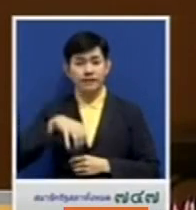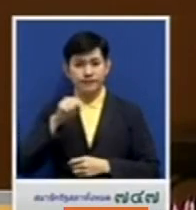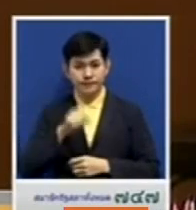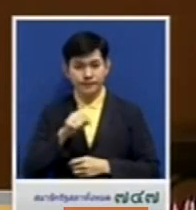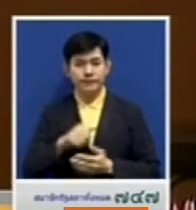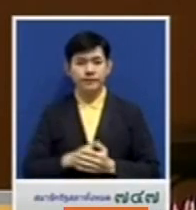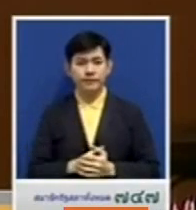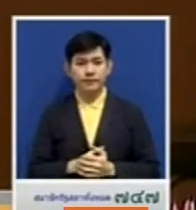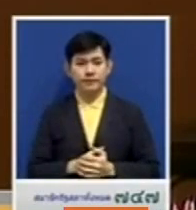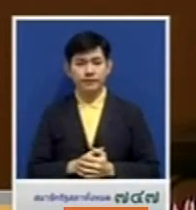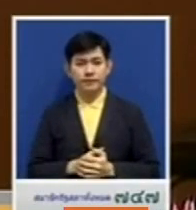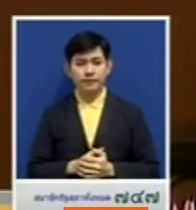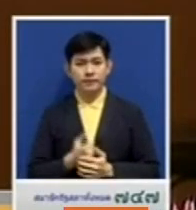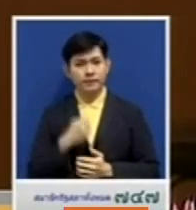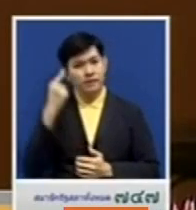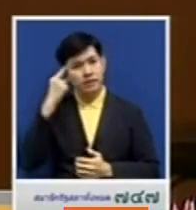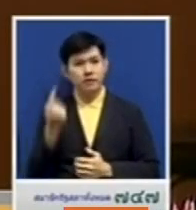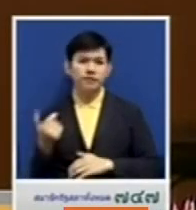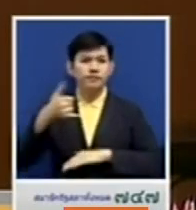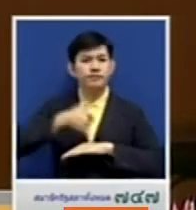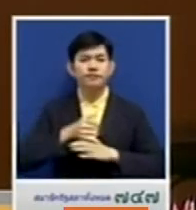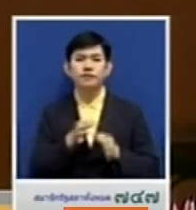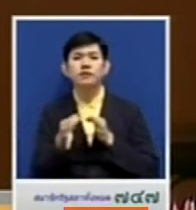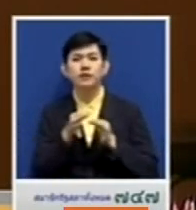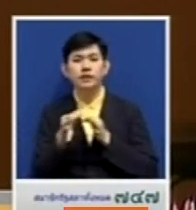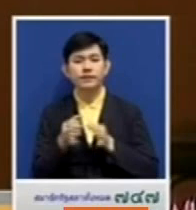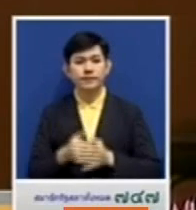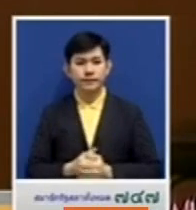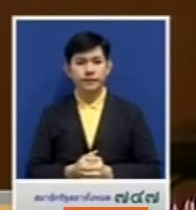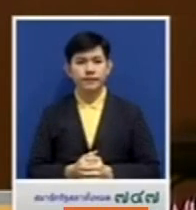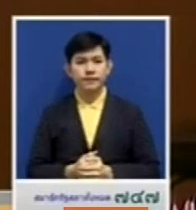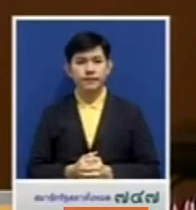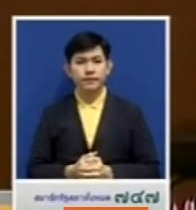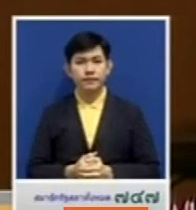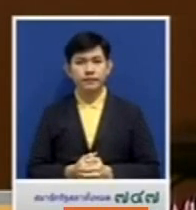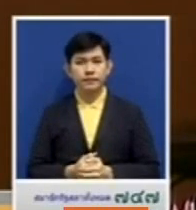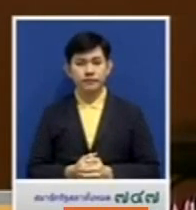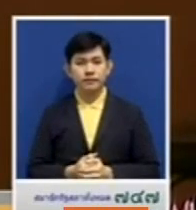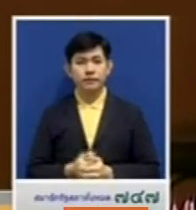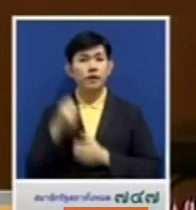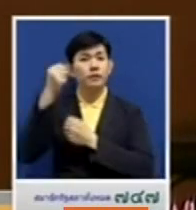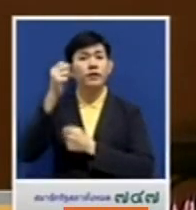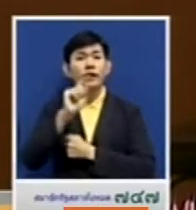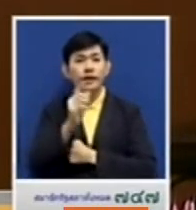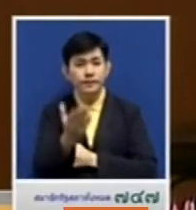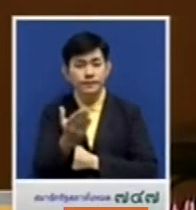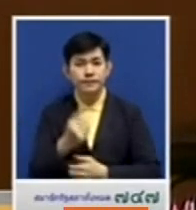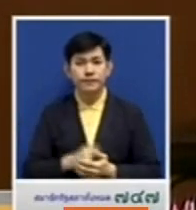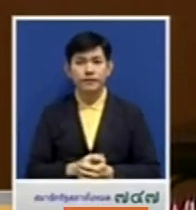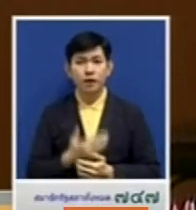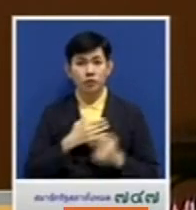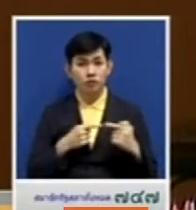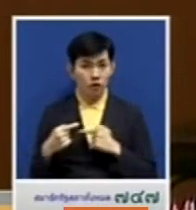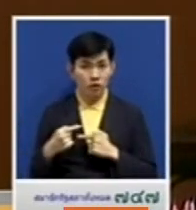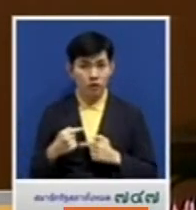เดี๋ยวท่านก็คงขึ้นมาชี้แจงเองนะครับ ท่านประธานครับ ประท้วงอะไรครับ ผมต่อเลย